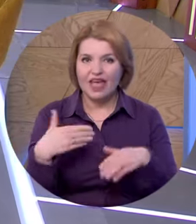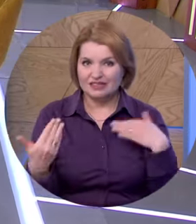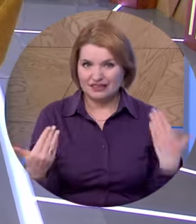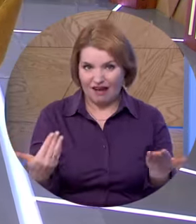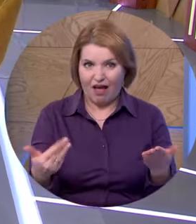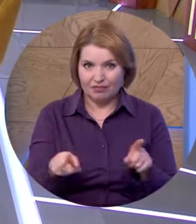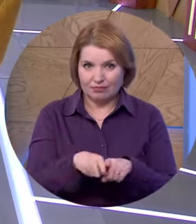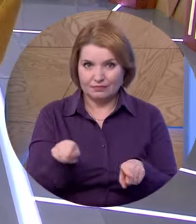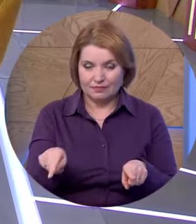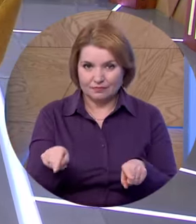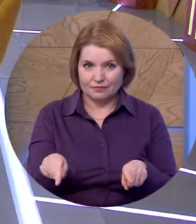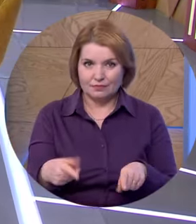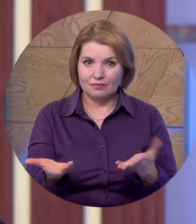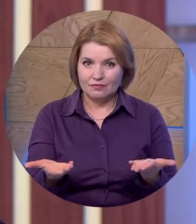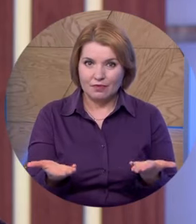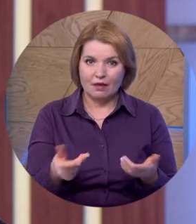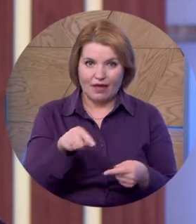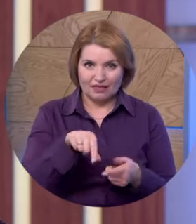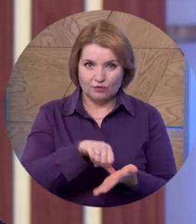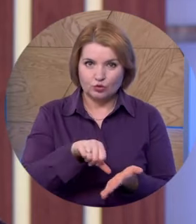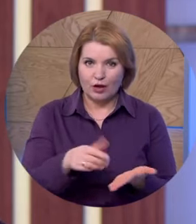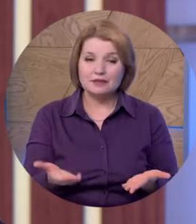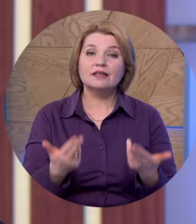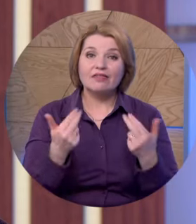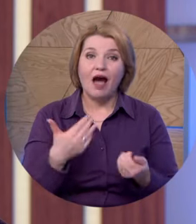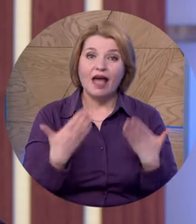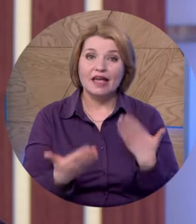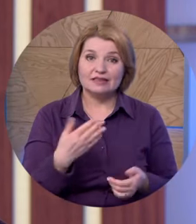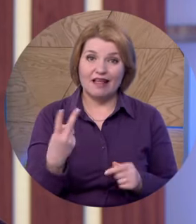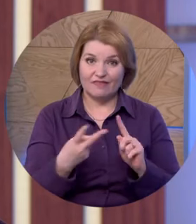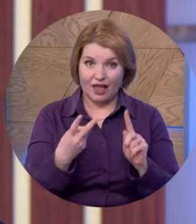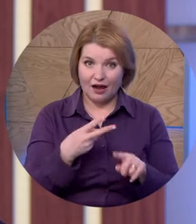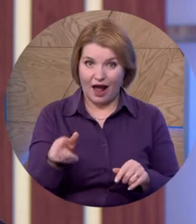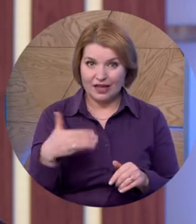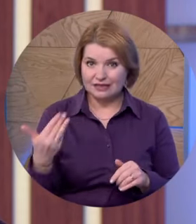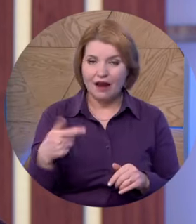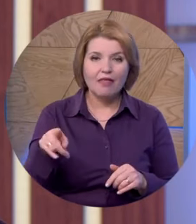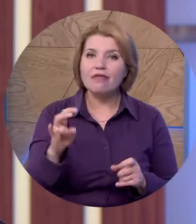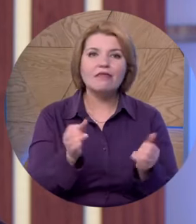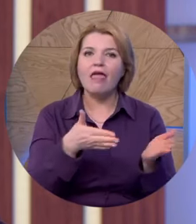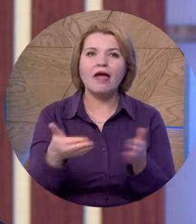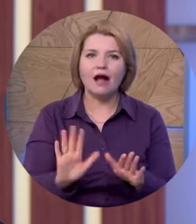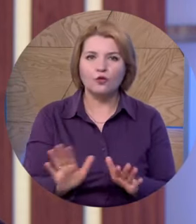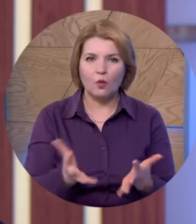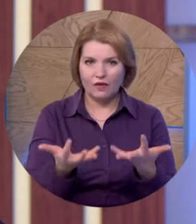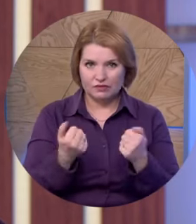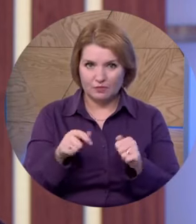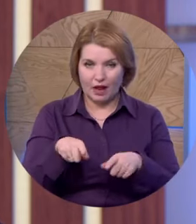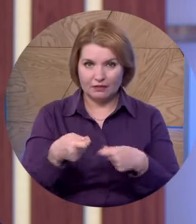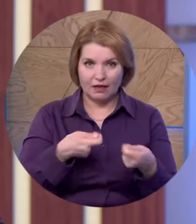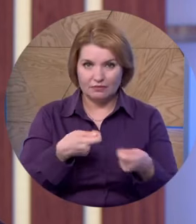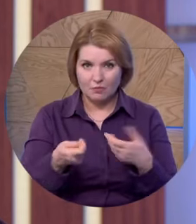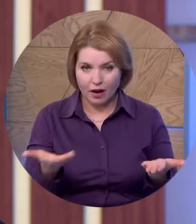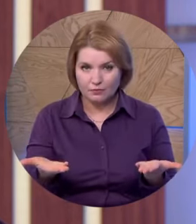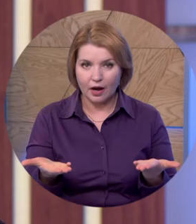медали. Да, абсолютно верно. Если вторая сторона не готова к восприятию этих манипуляций, то манипулятор своей цели не